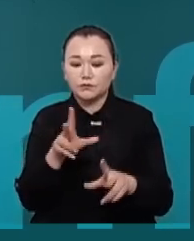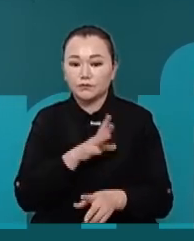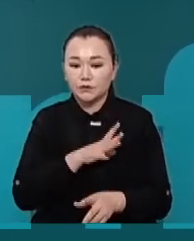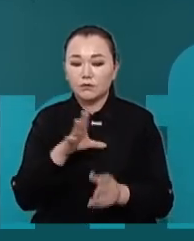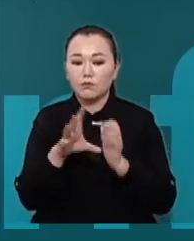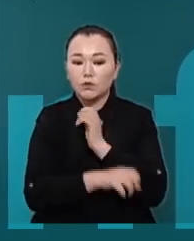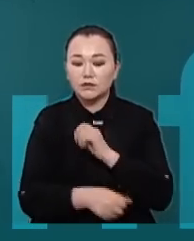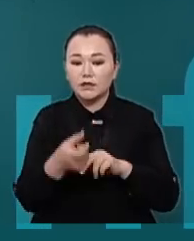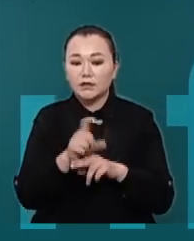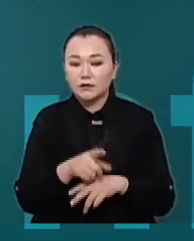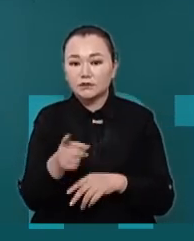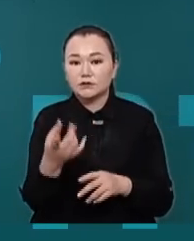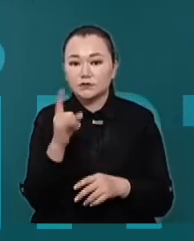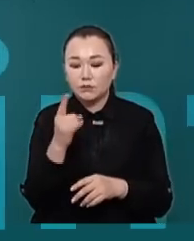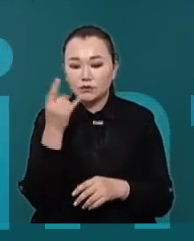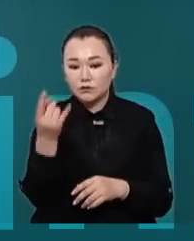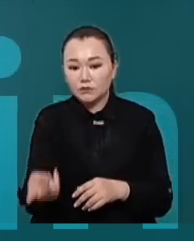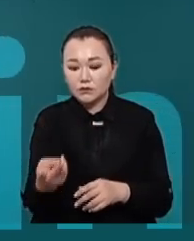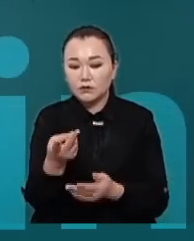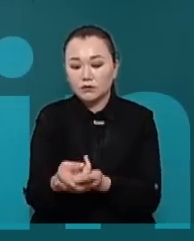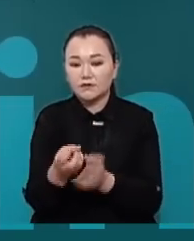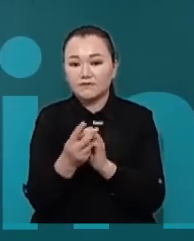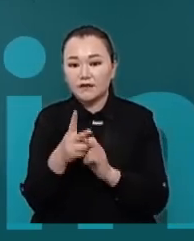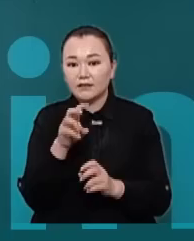Осын мына жерде бір бала 12 жасар.